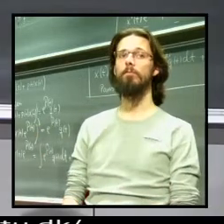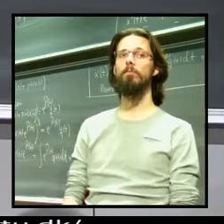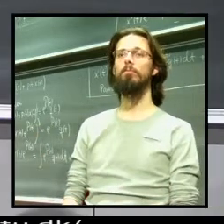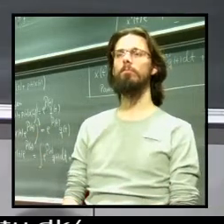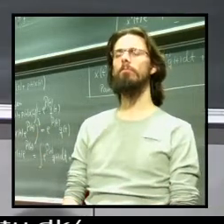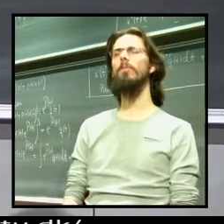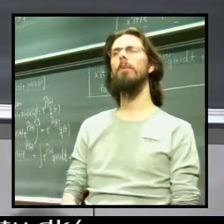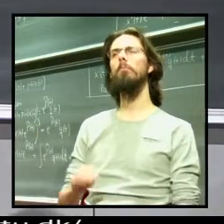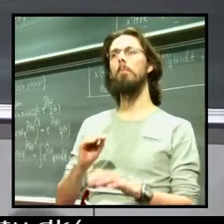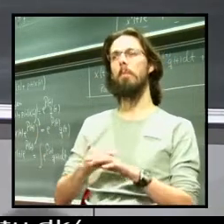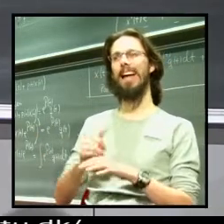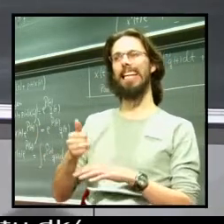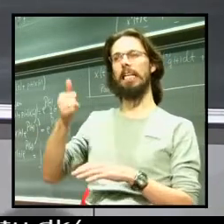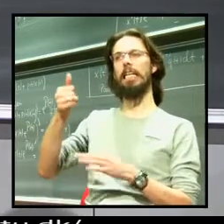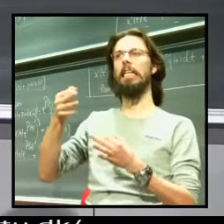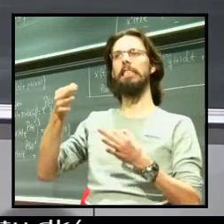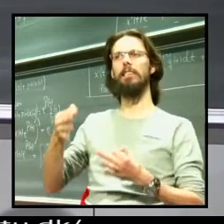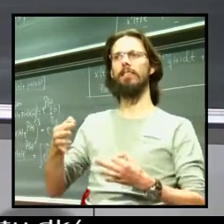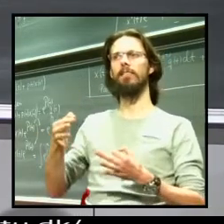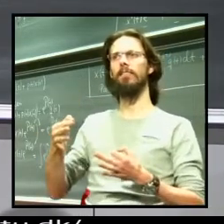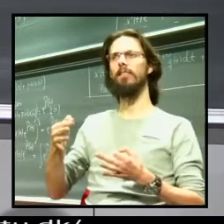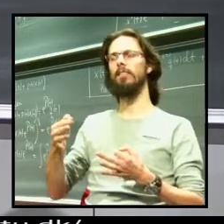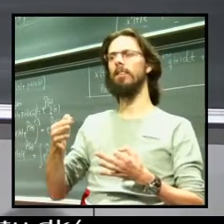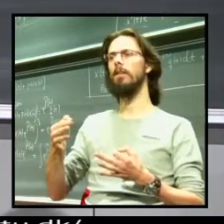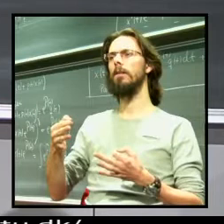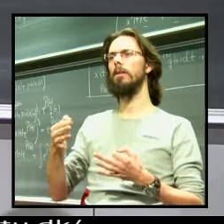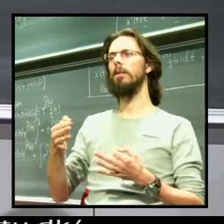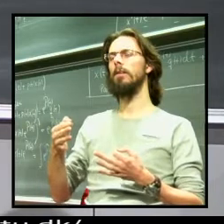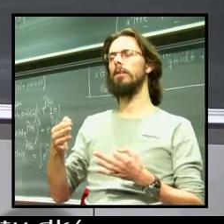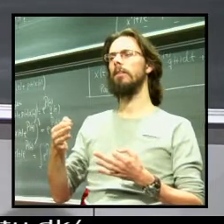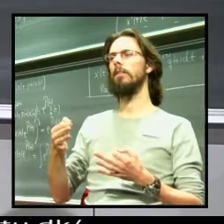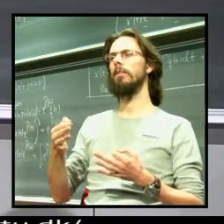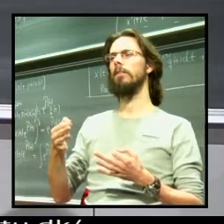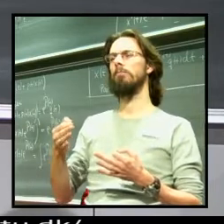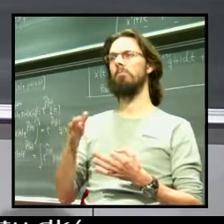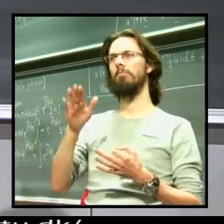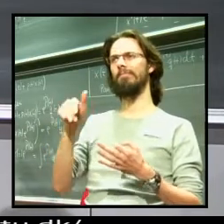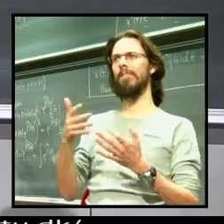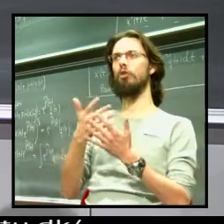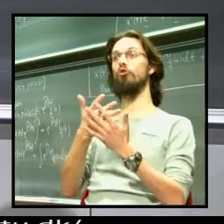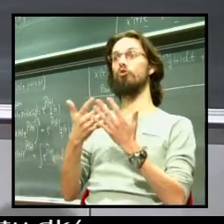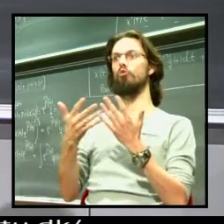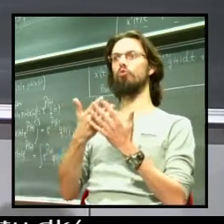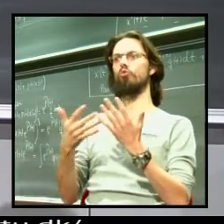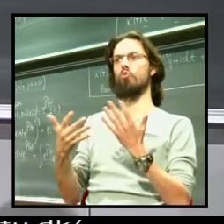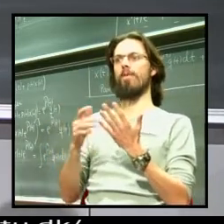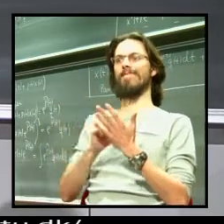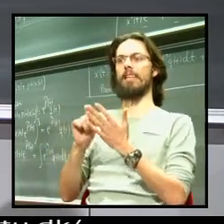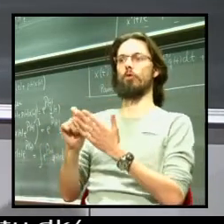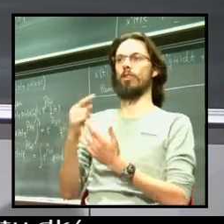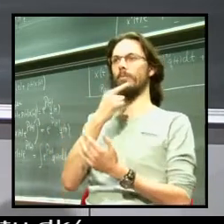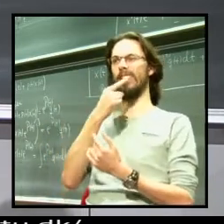Læg mærke til én ting, og det er det struktur, jeg skrev derop, som vi skal have